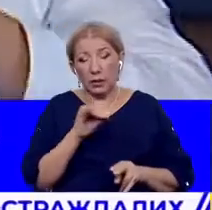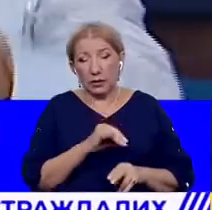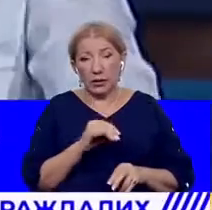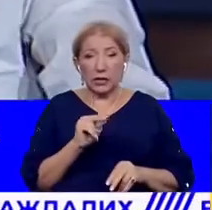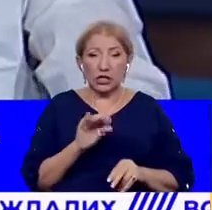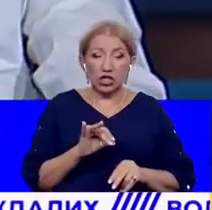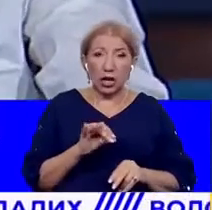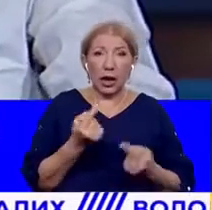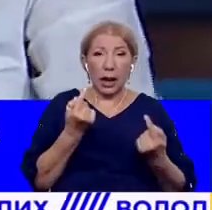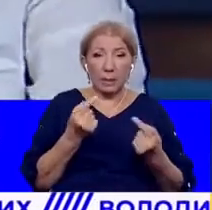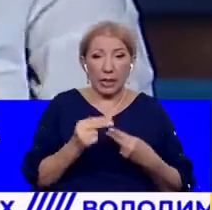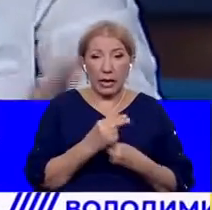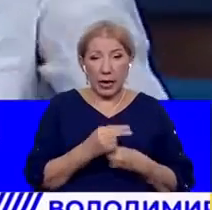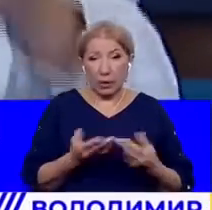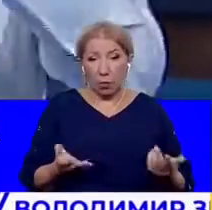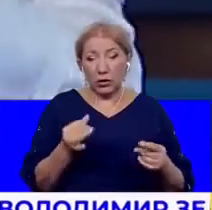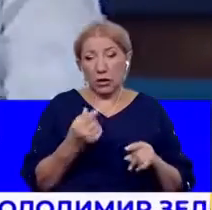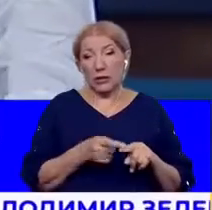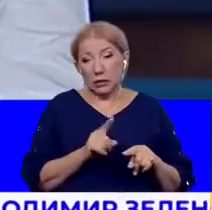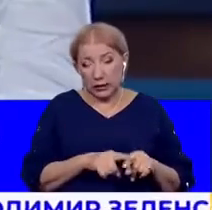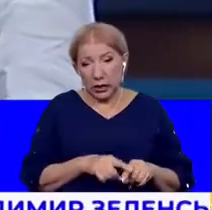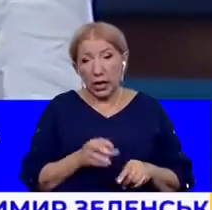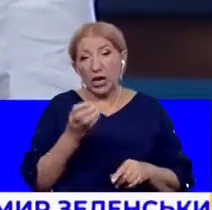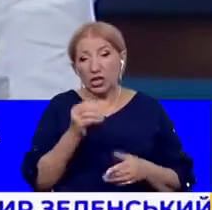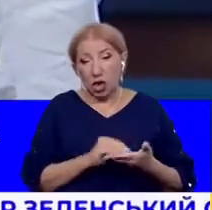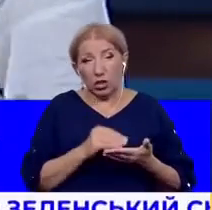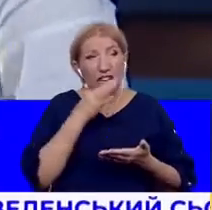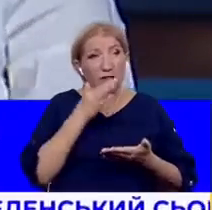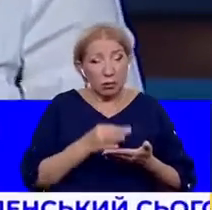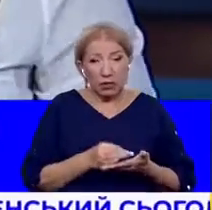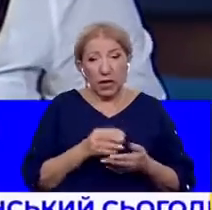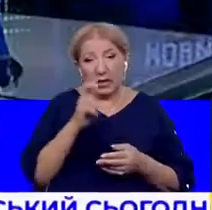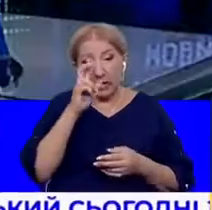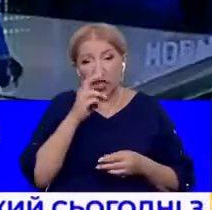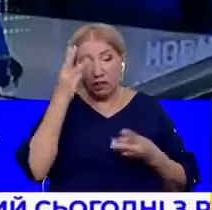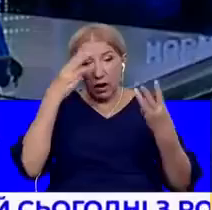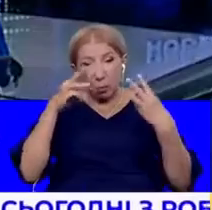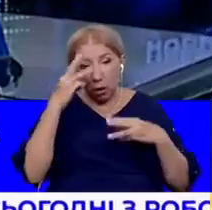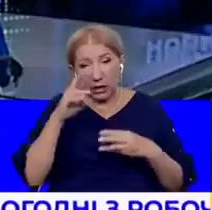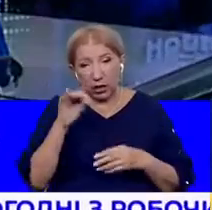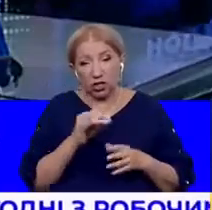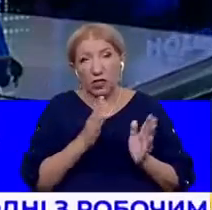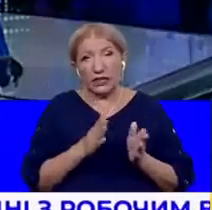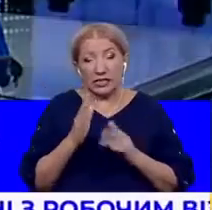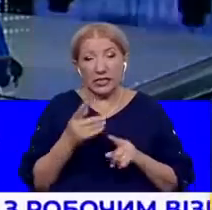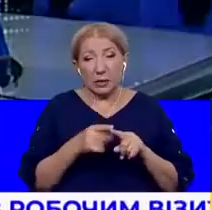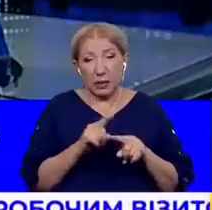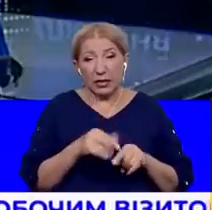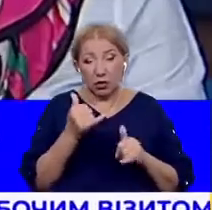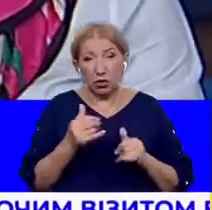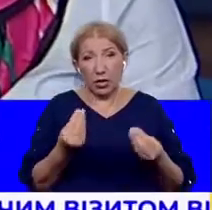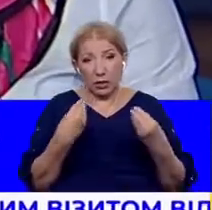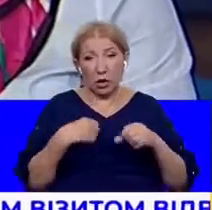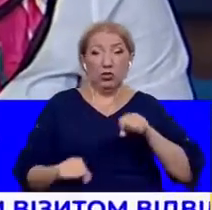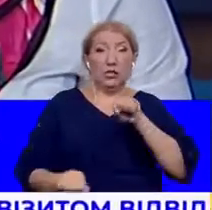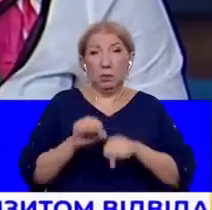чи капітальні ремонти. І це, знову ж таки, ще одна відповідальність держави – модернізувати системи, які от сьогодні дають